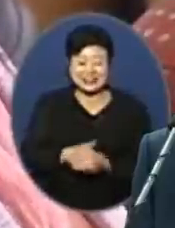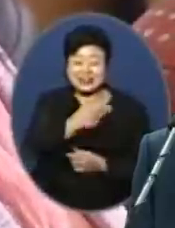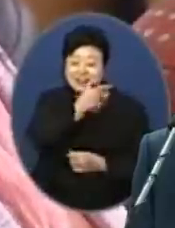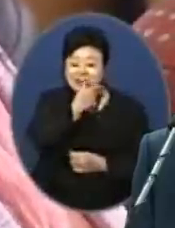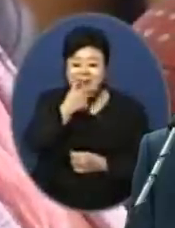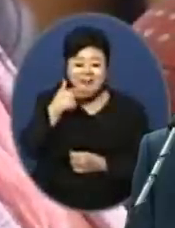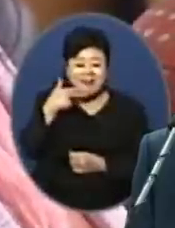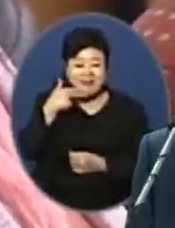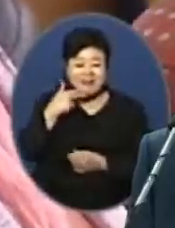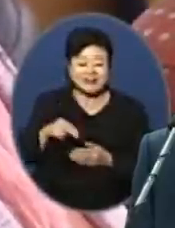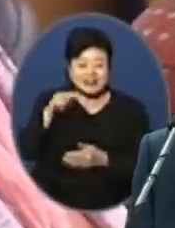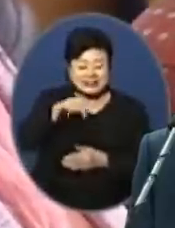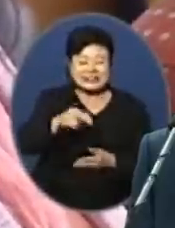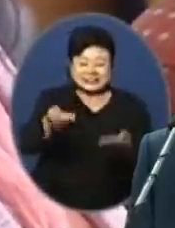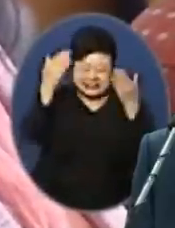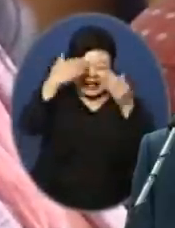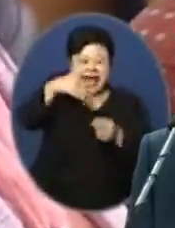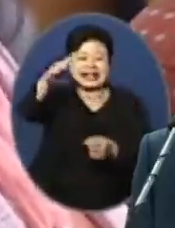영어로 패스오버